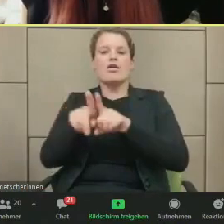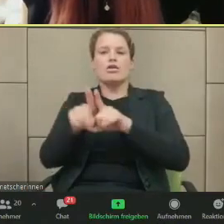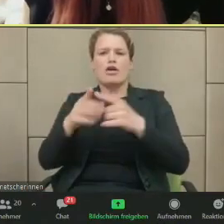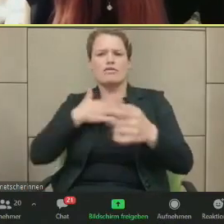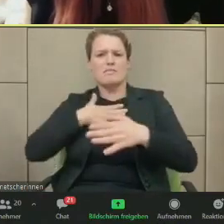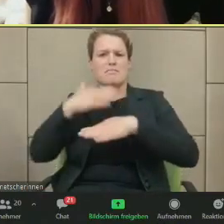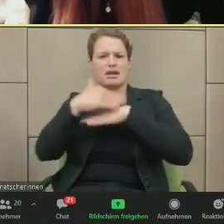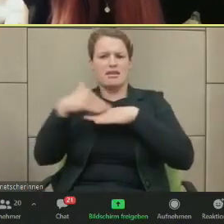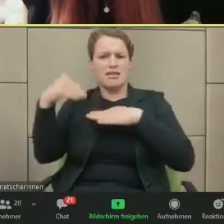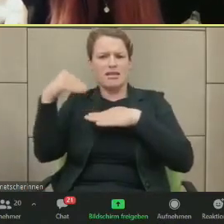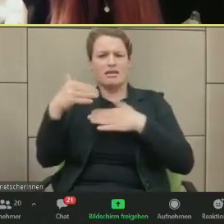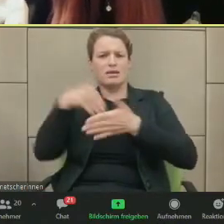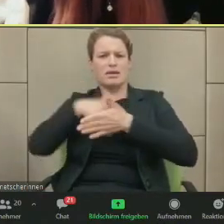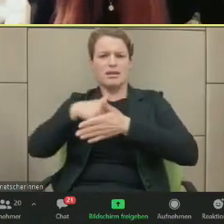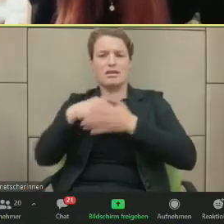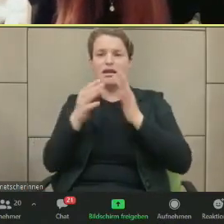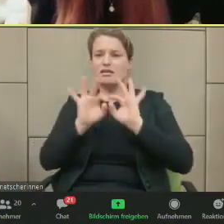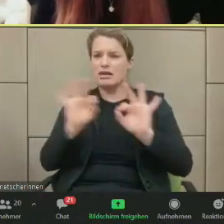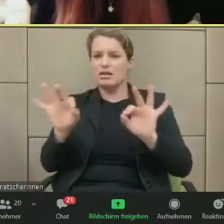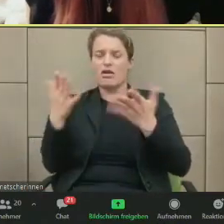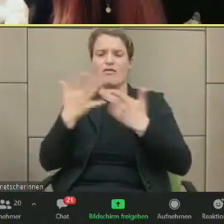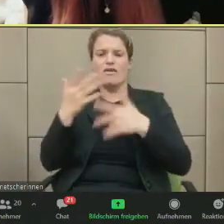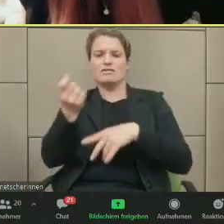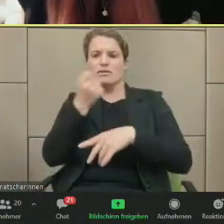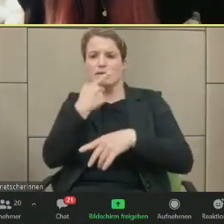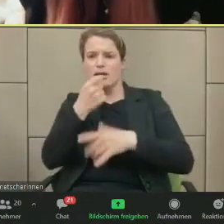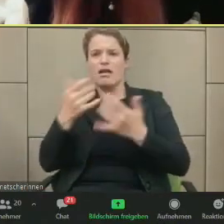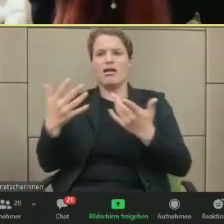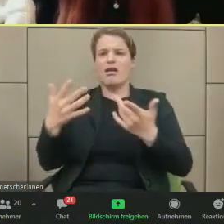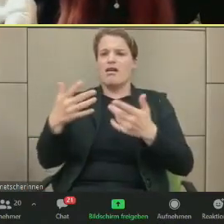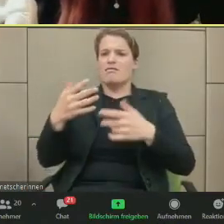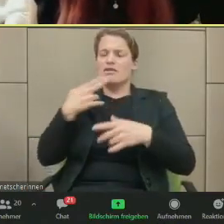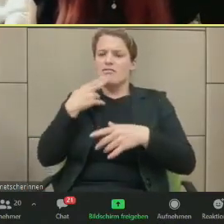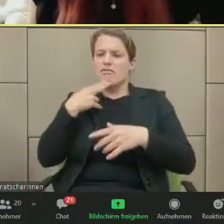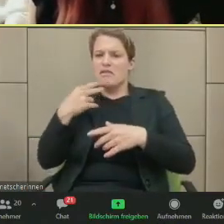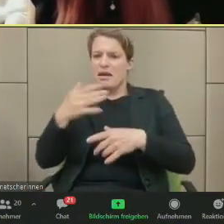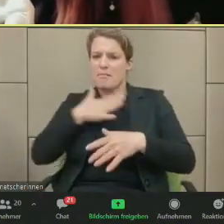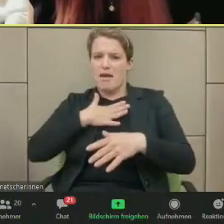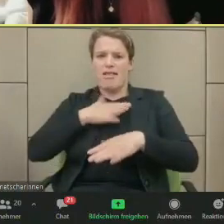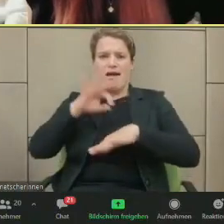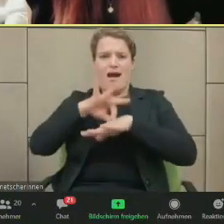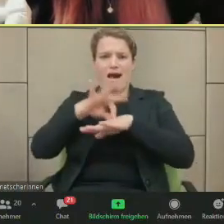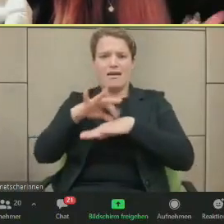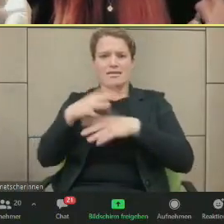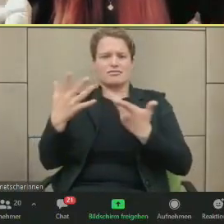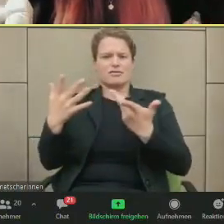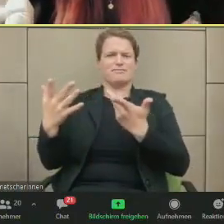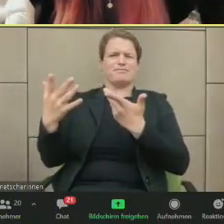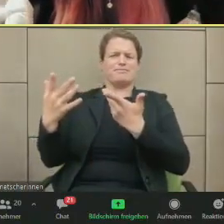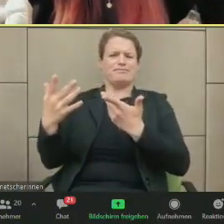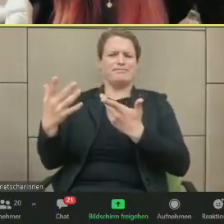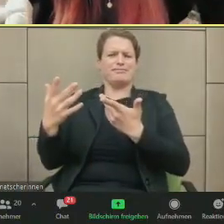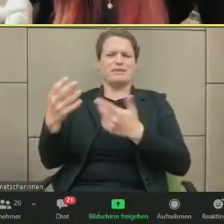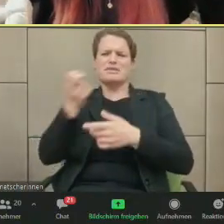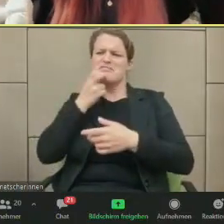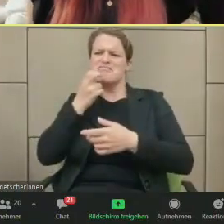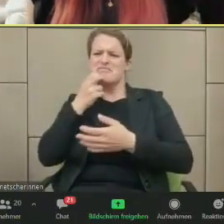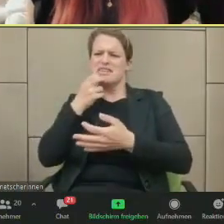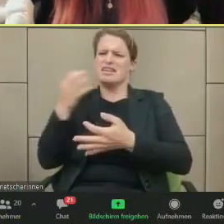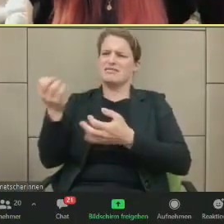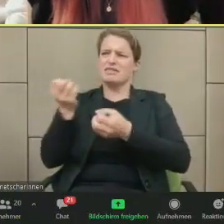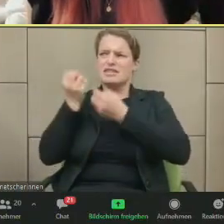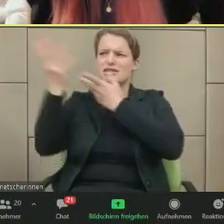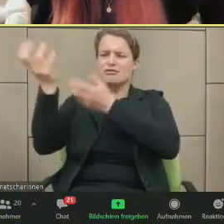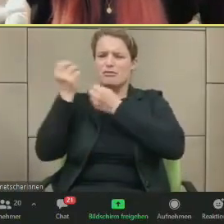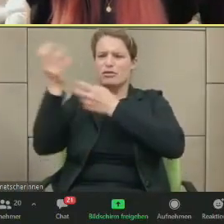mache, welche Medikamente ich einnehme, zu welchen Ärzten ich wie oft gehe und sämtliche Informationen von mir im Einzelgespräch verlangen. Auch